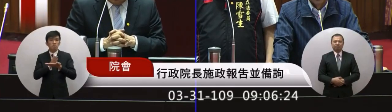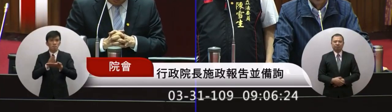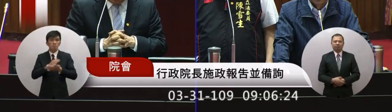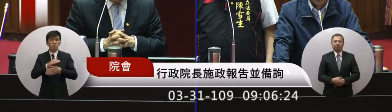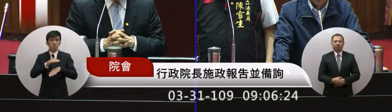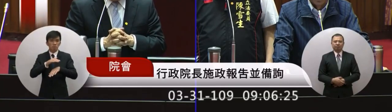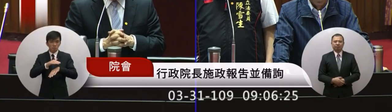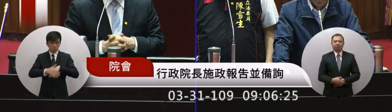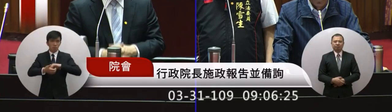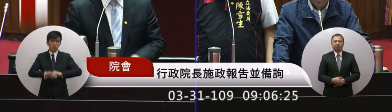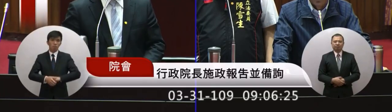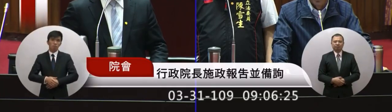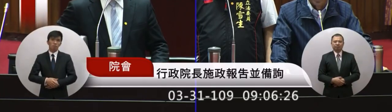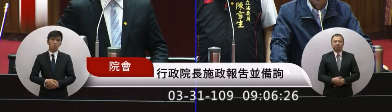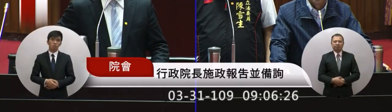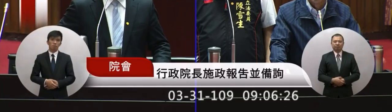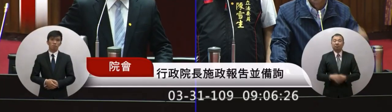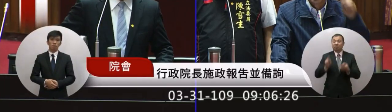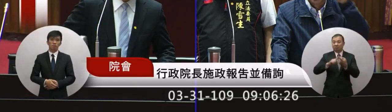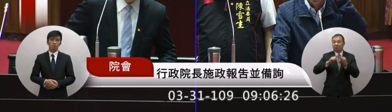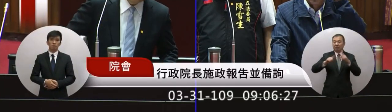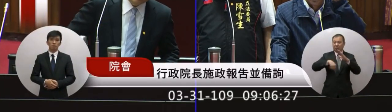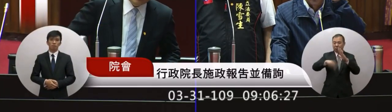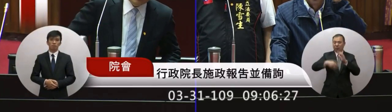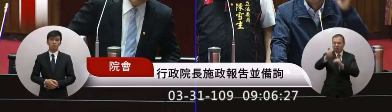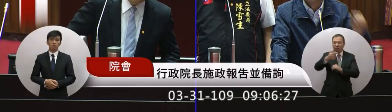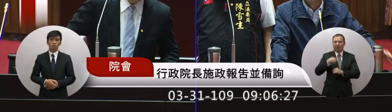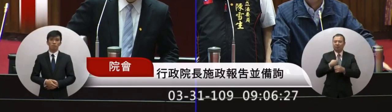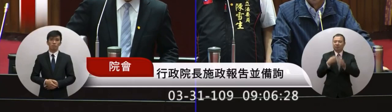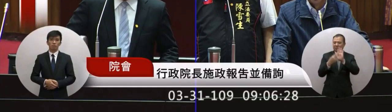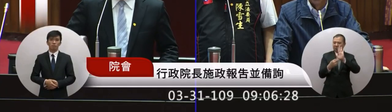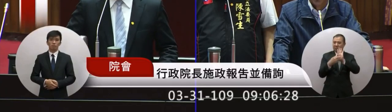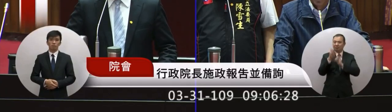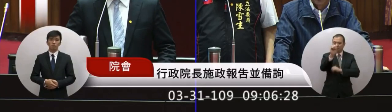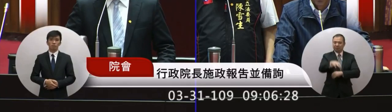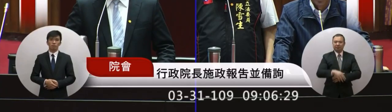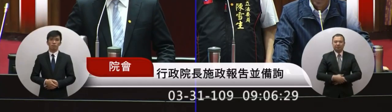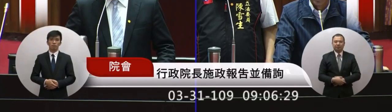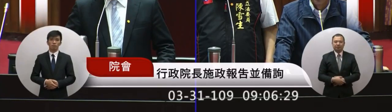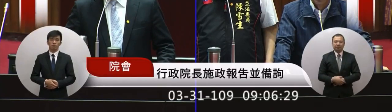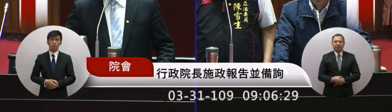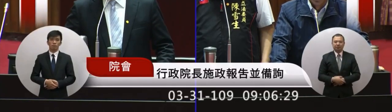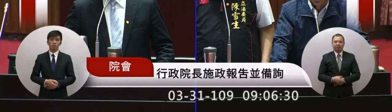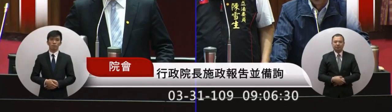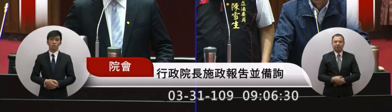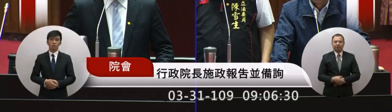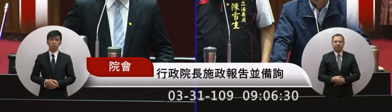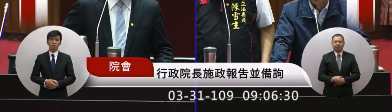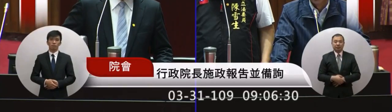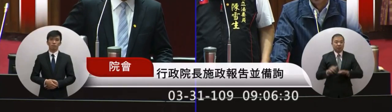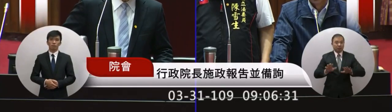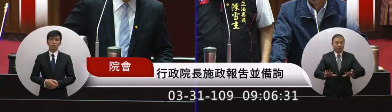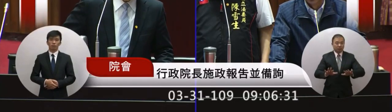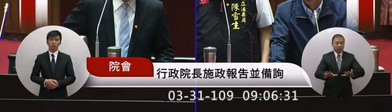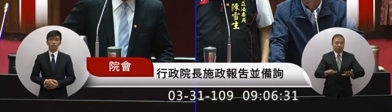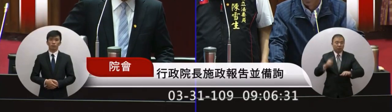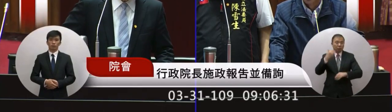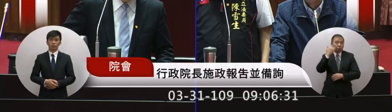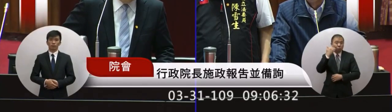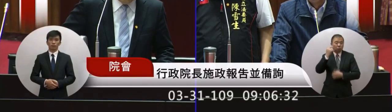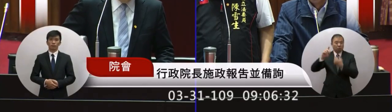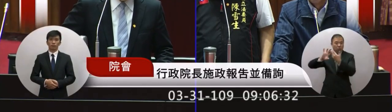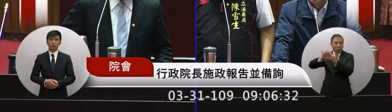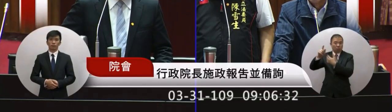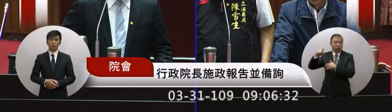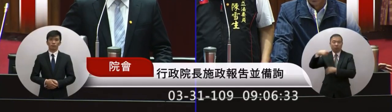来做处理。 对，院长，这个事情是这样子，就是我们目前从国外回国的国